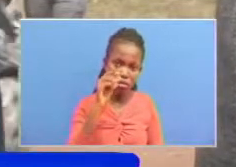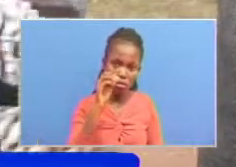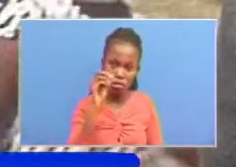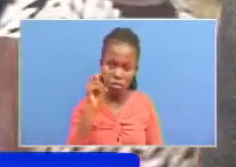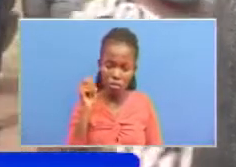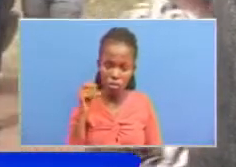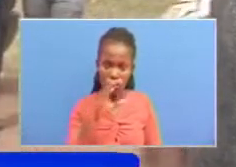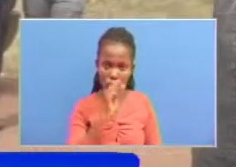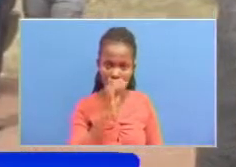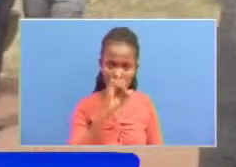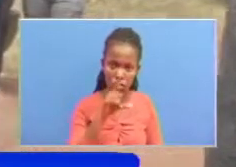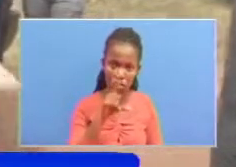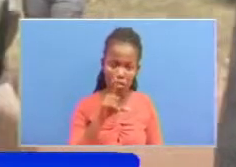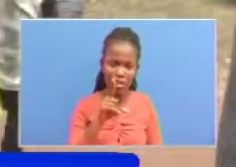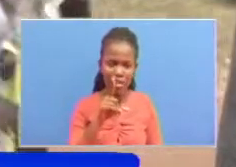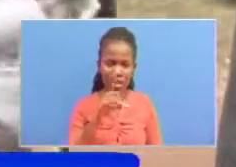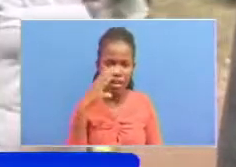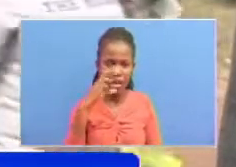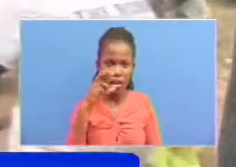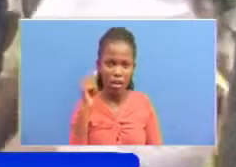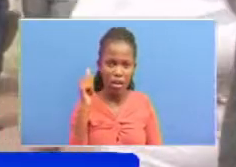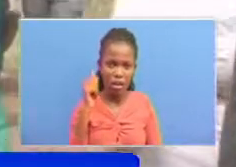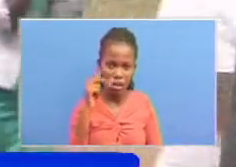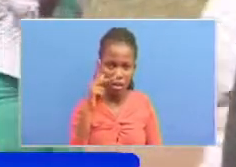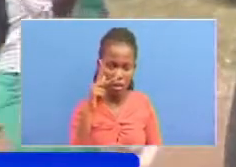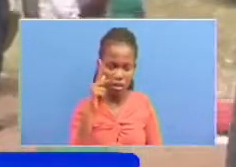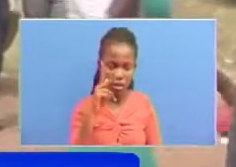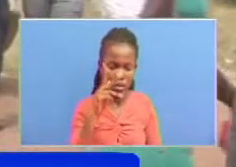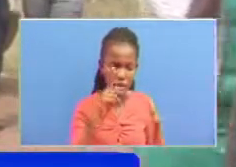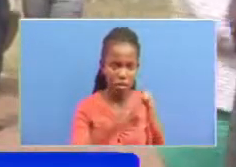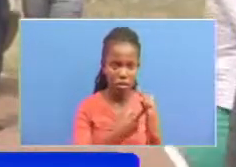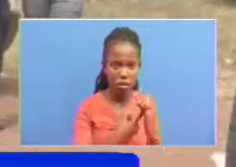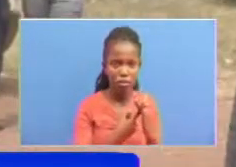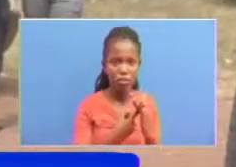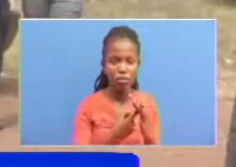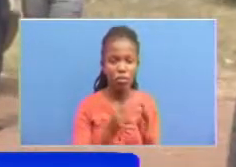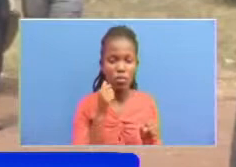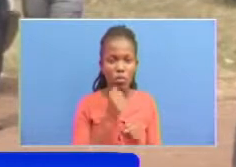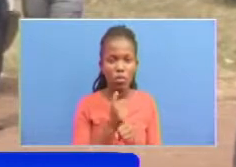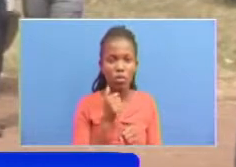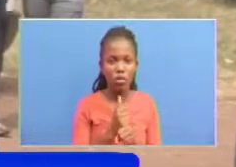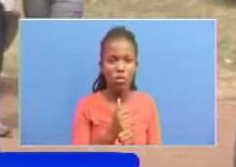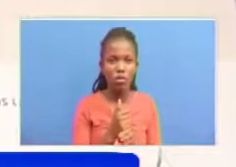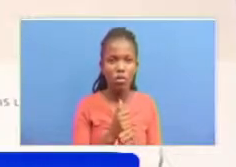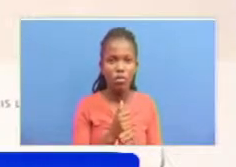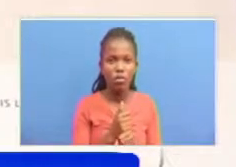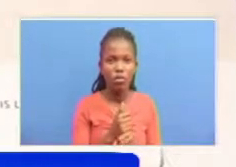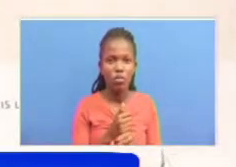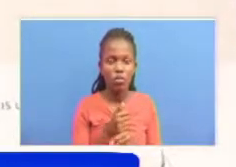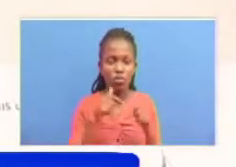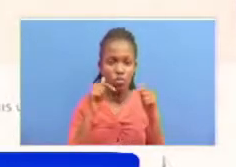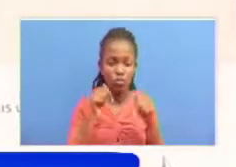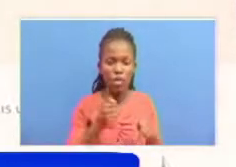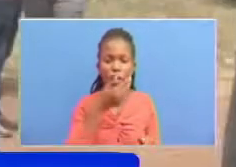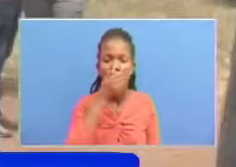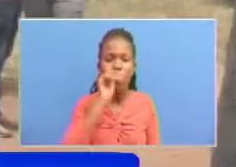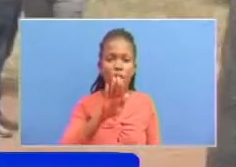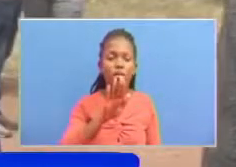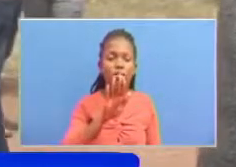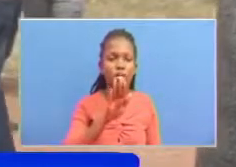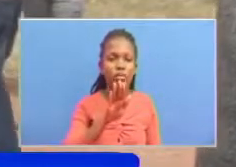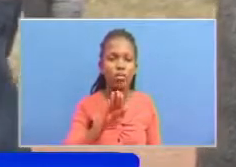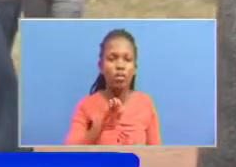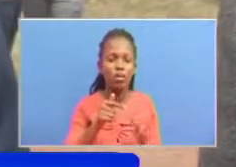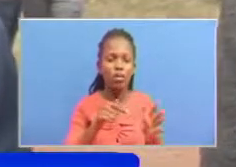class imecrack ama imepasuka, na ni kazi ambayo tumeikemea sana siku ya leo. Wale contractors